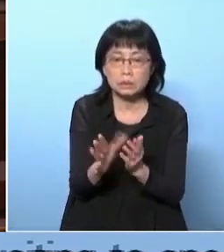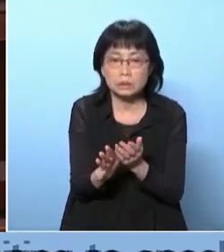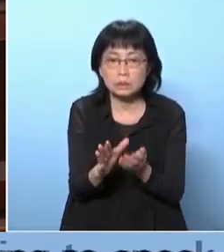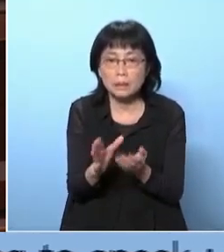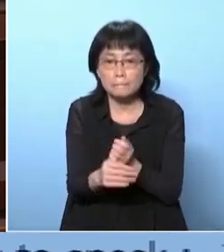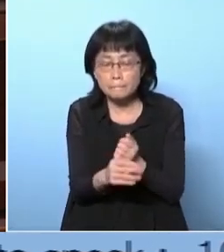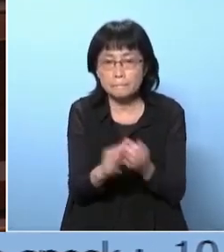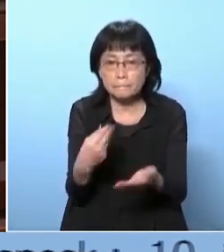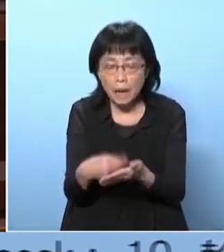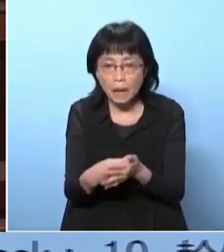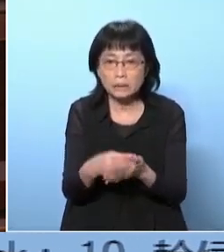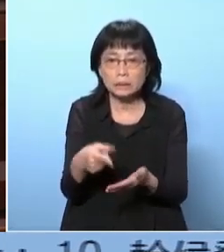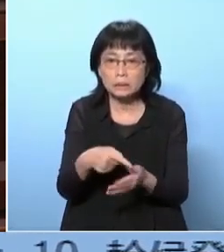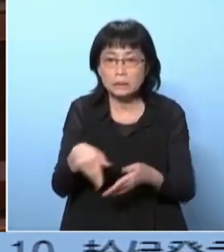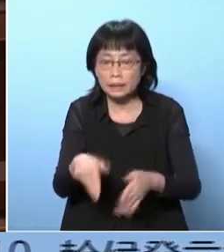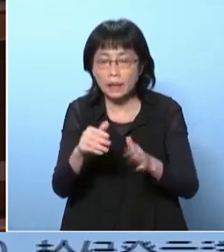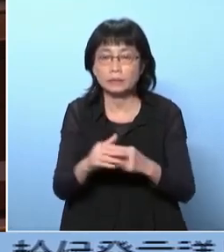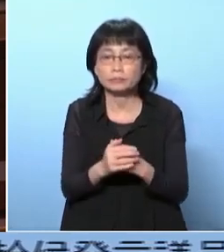以及用地對出的索鼓灣水體，